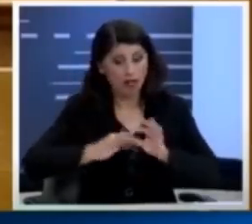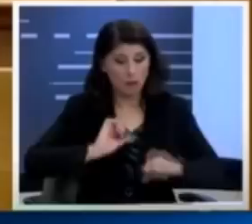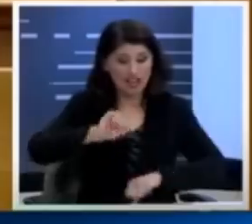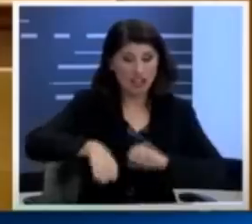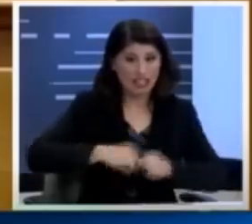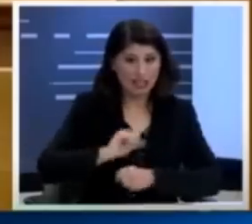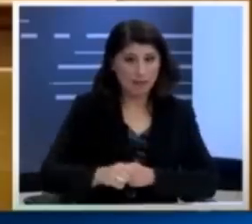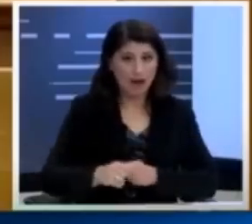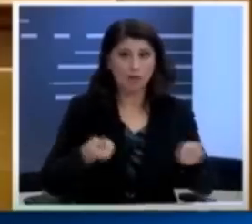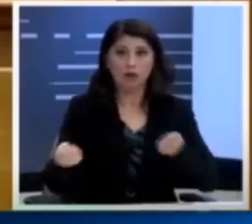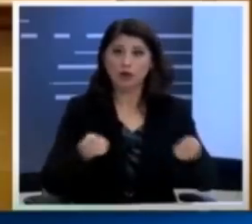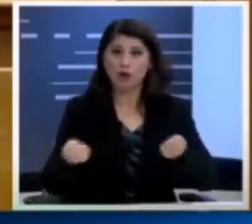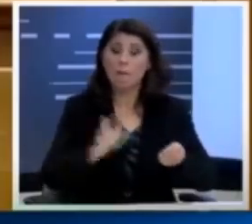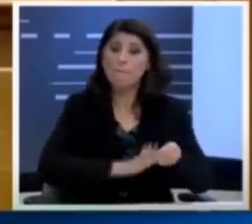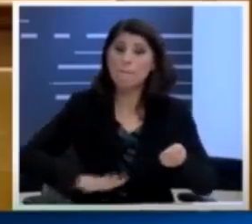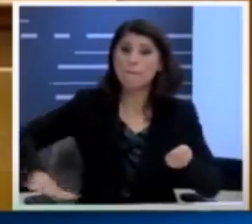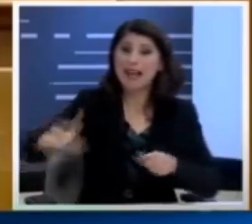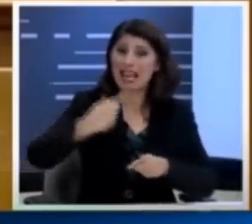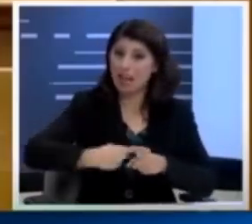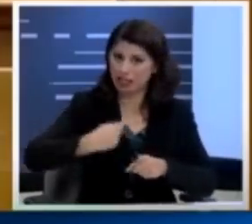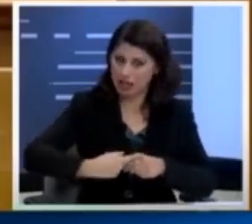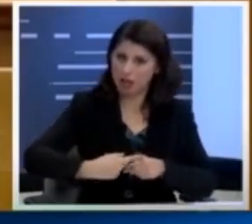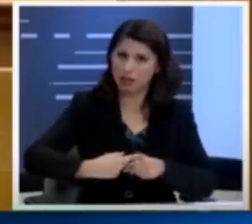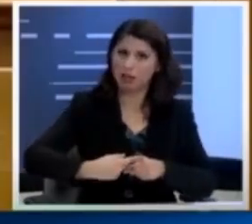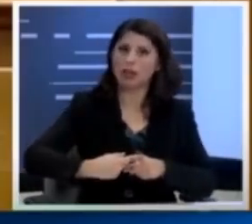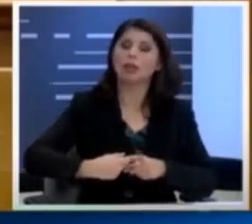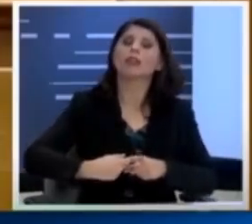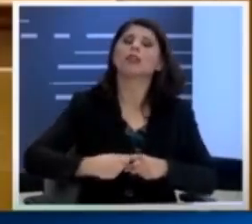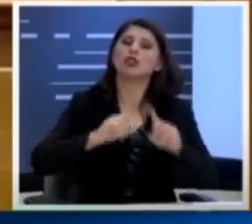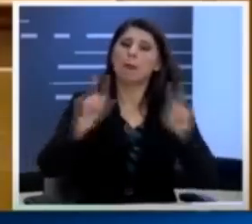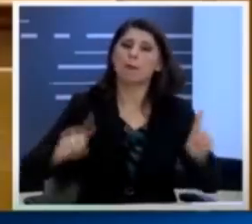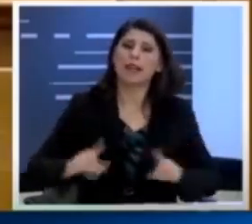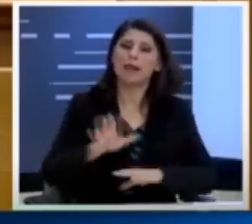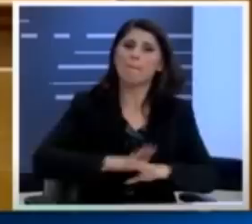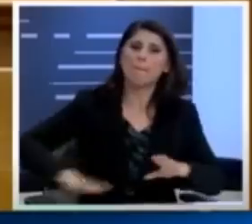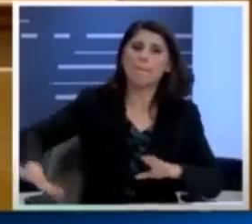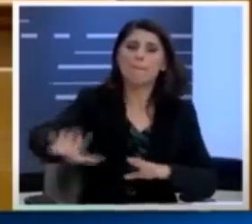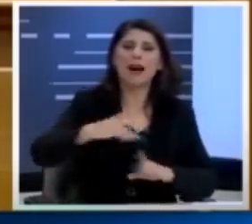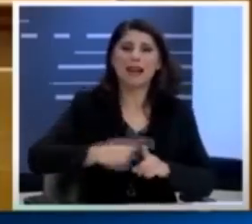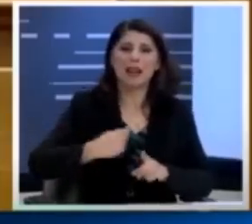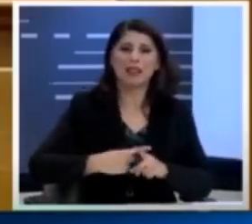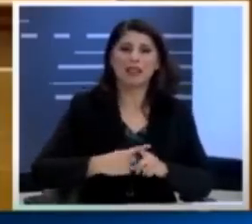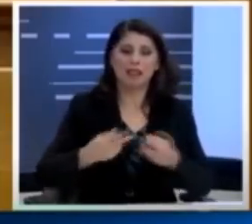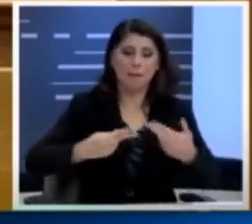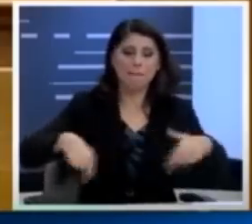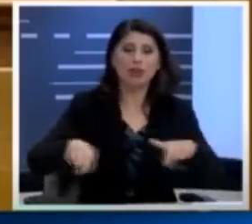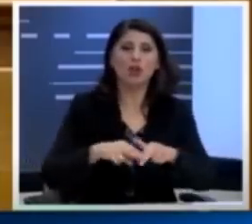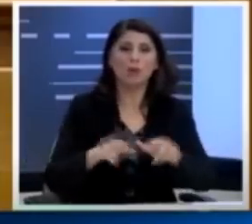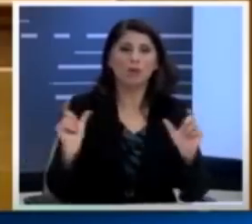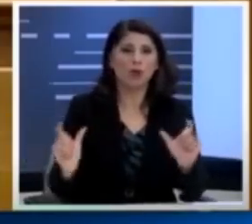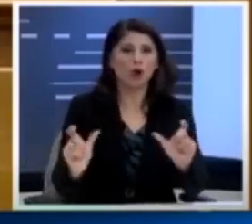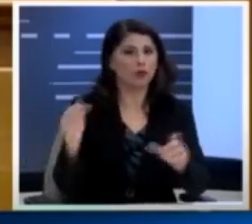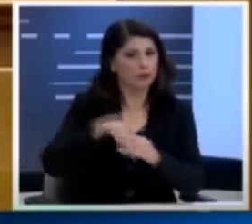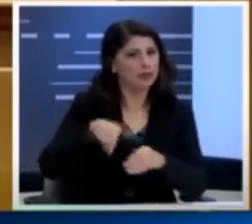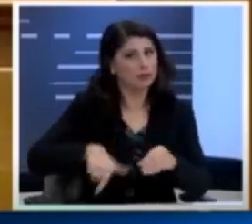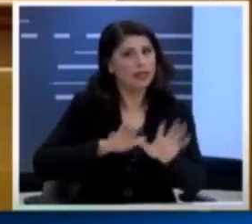κίνημα, το οποίο συντονίζεται πανελλαδικά στο πλαίσιο της Πανελλαδικής Επιτροπής των Μπλόκων, συμμετέχει στα σημερινά